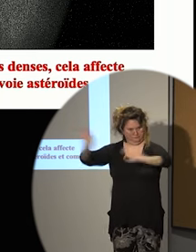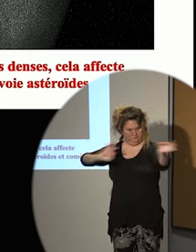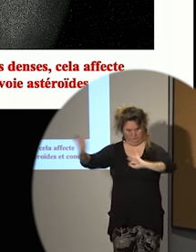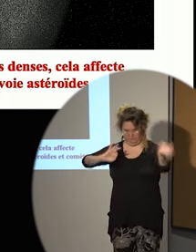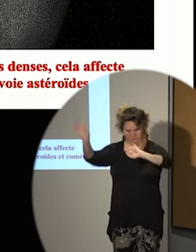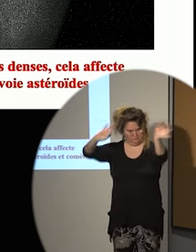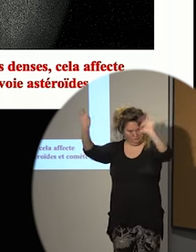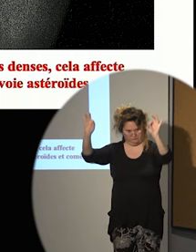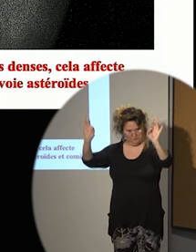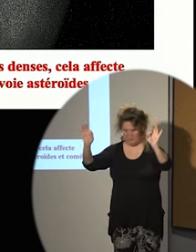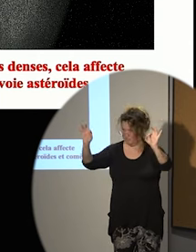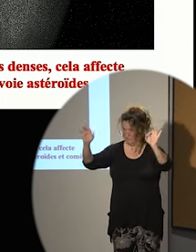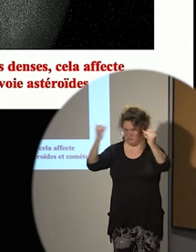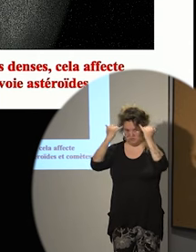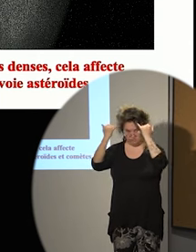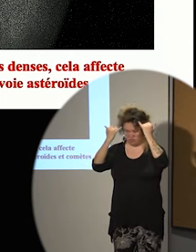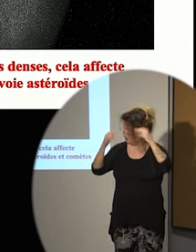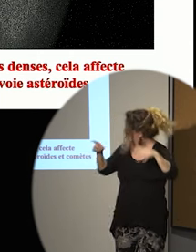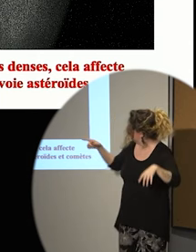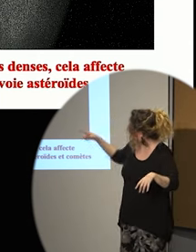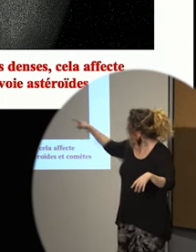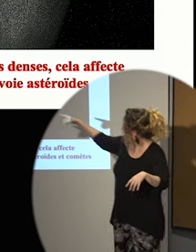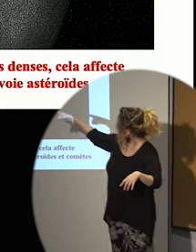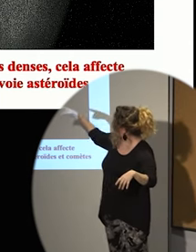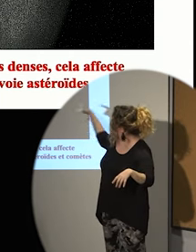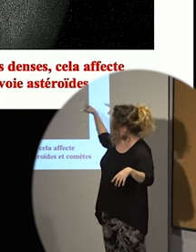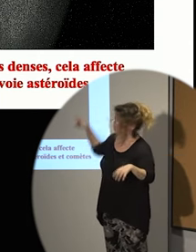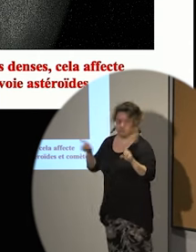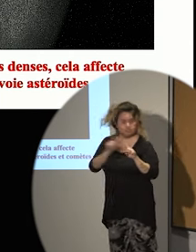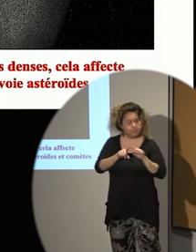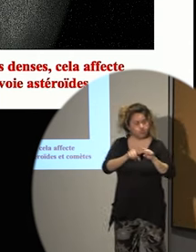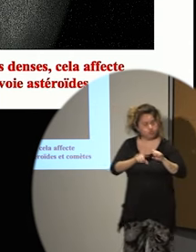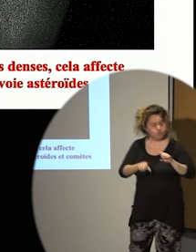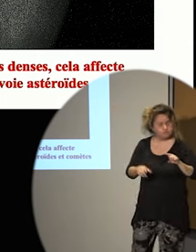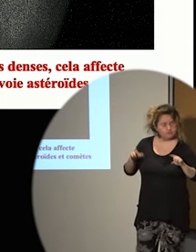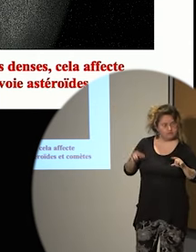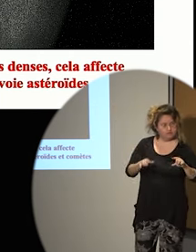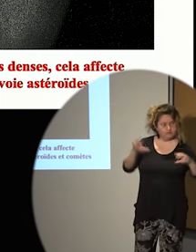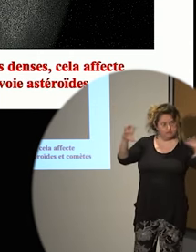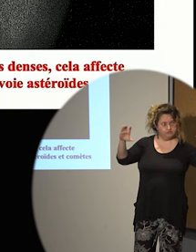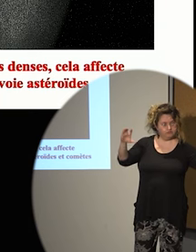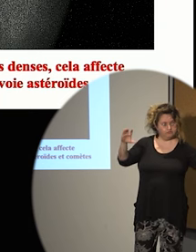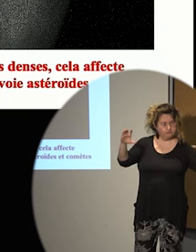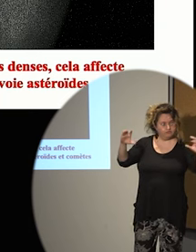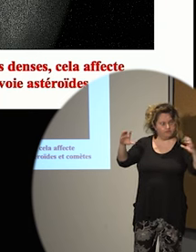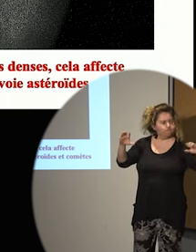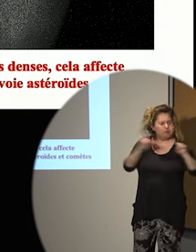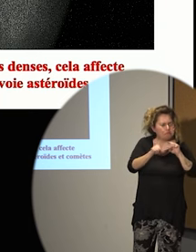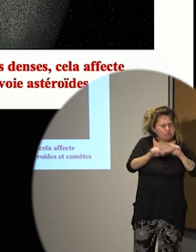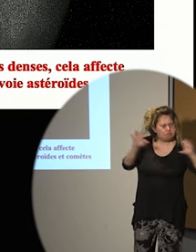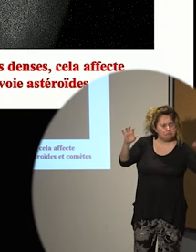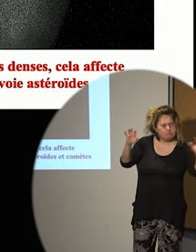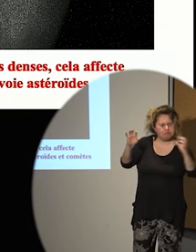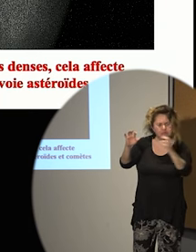elles peuvent imaginer qu'il y a un objet qui passe près de la ceinture, près du nuage d'Oort, ben, il va perturber, on va dire, 10